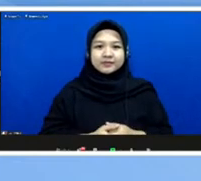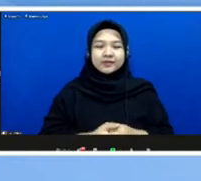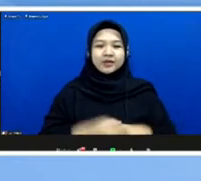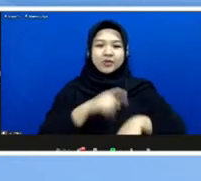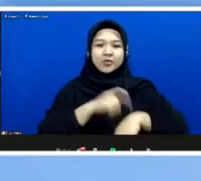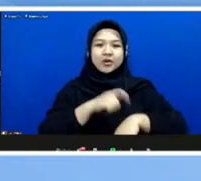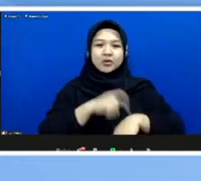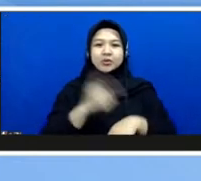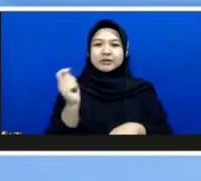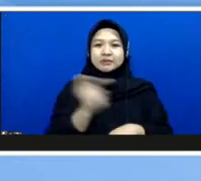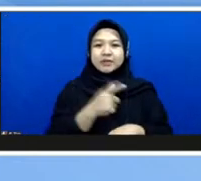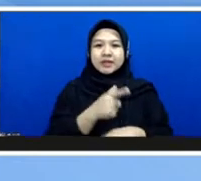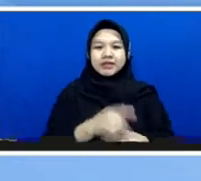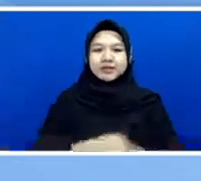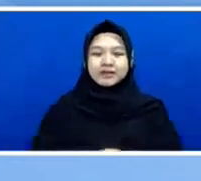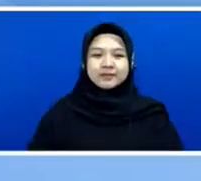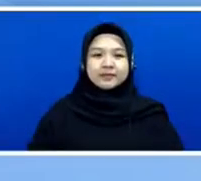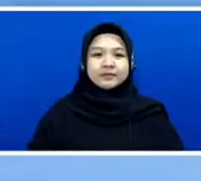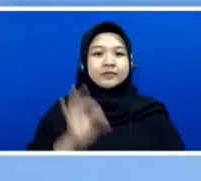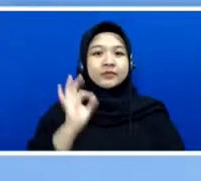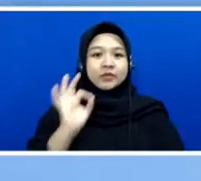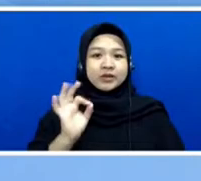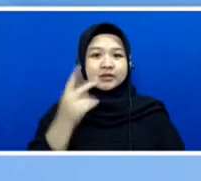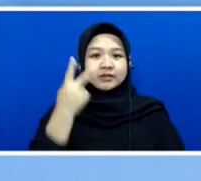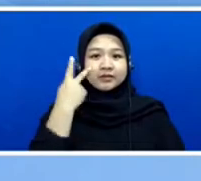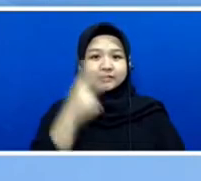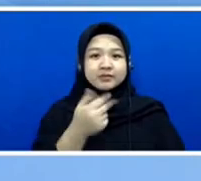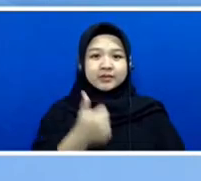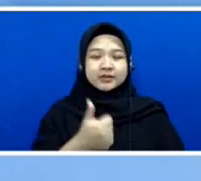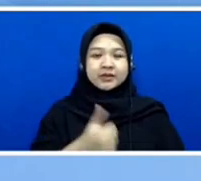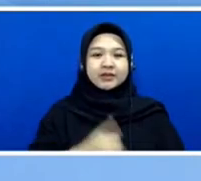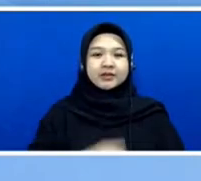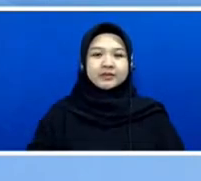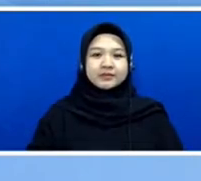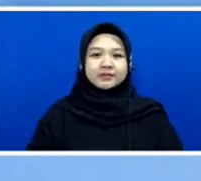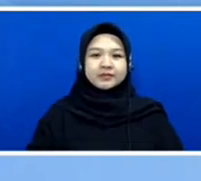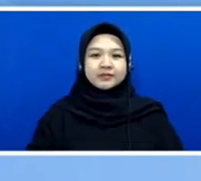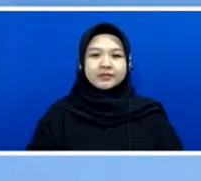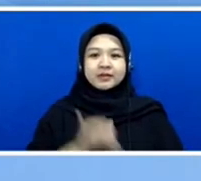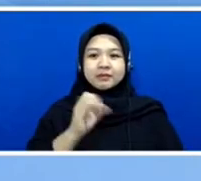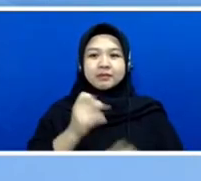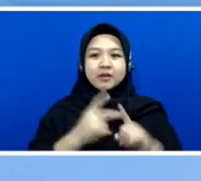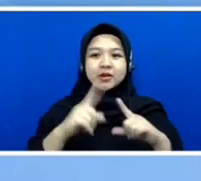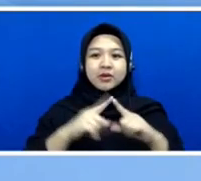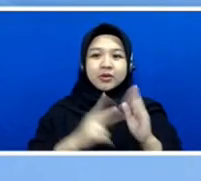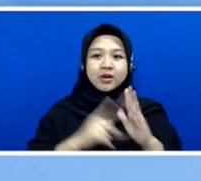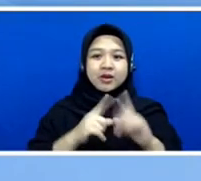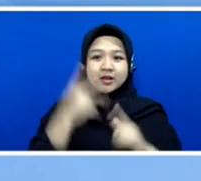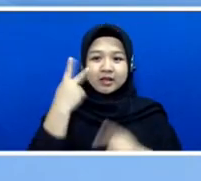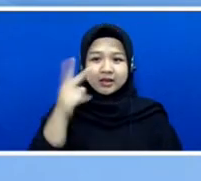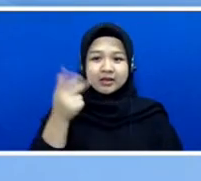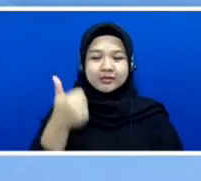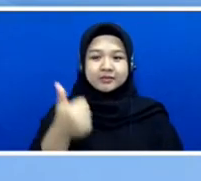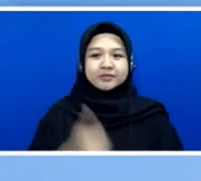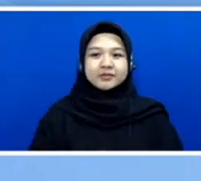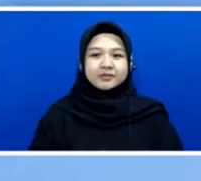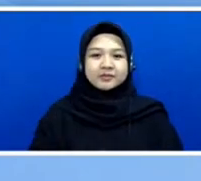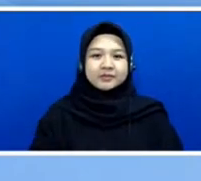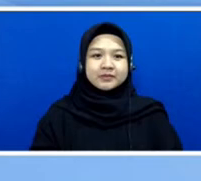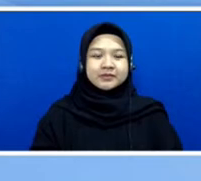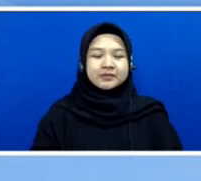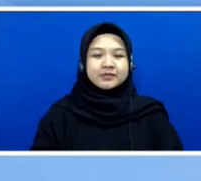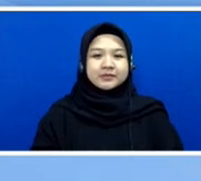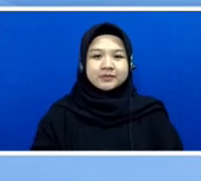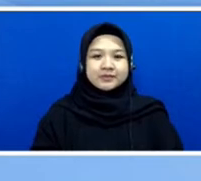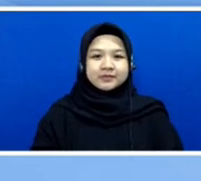cepat. Oke, okay, bisa ya? Mbak Yohana udah bisa lihat? Siap. Aman, okay, Prof. Saya lanjut. Sudah